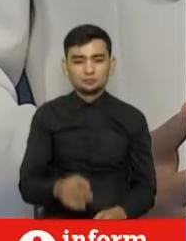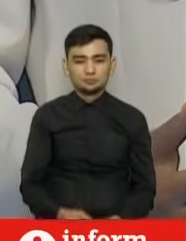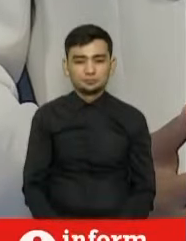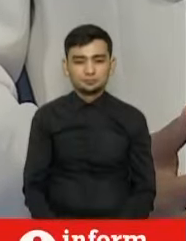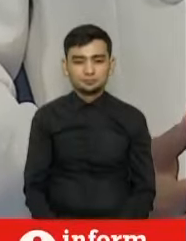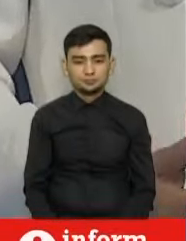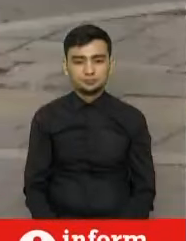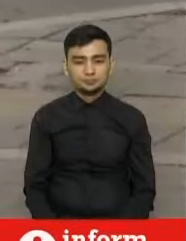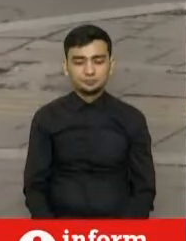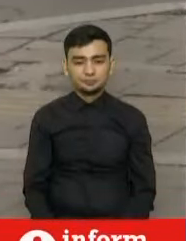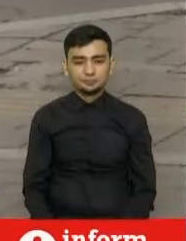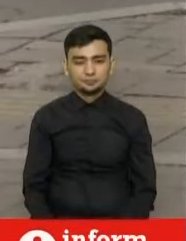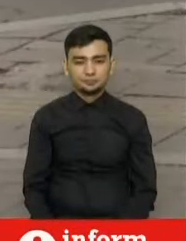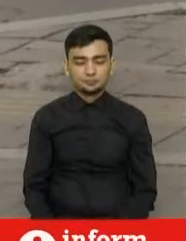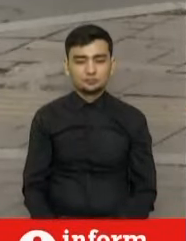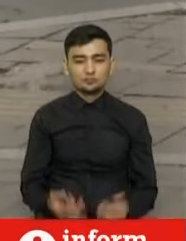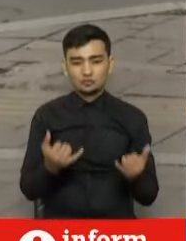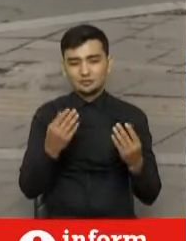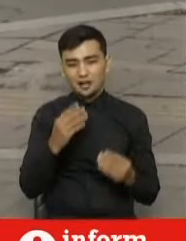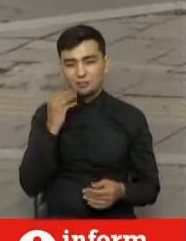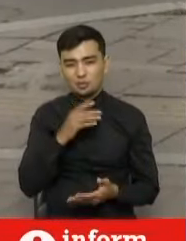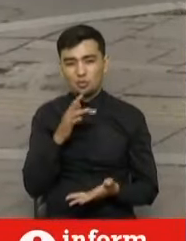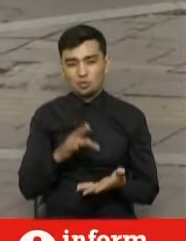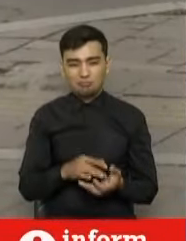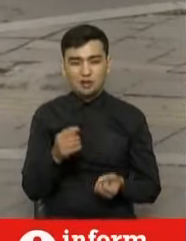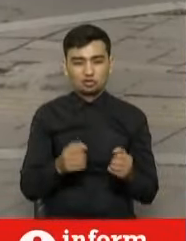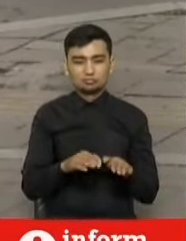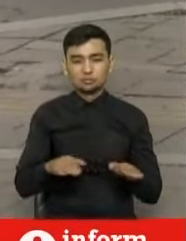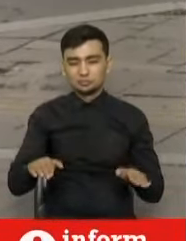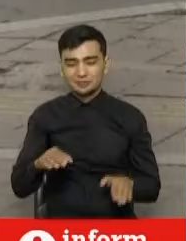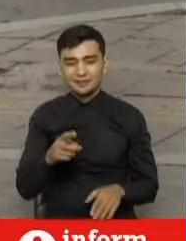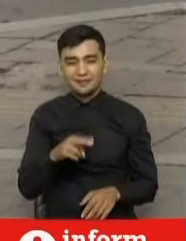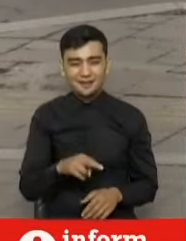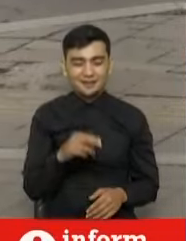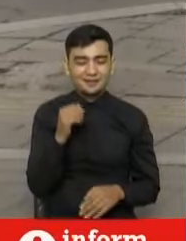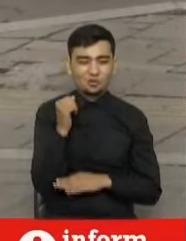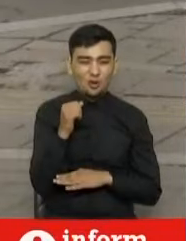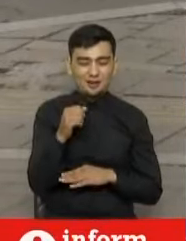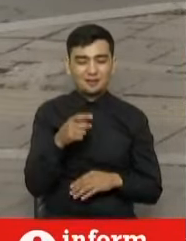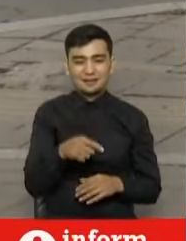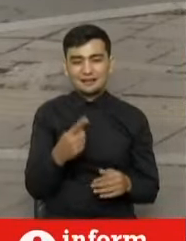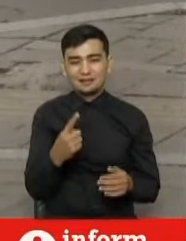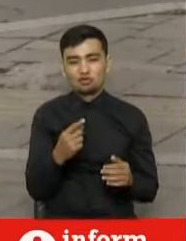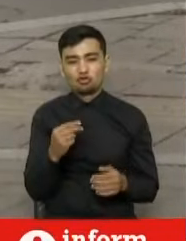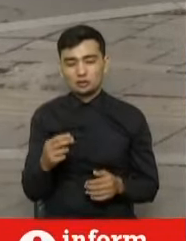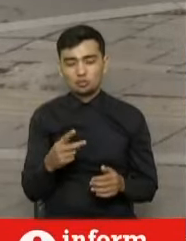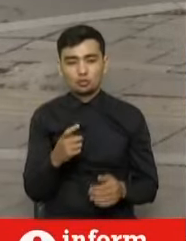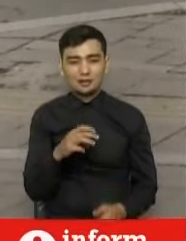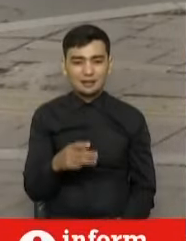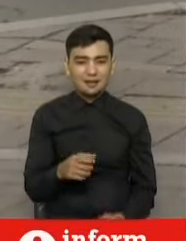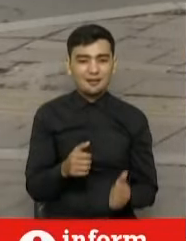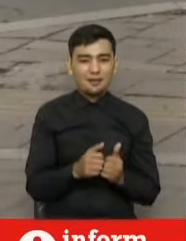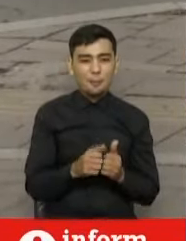көрді. Бүгінде Алматы қаласындағы автотұрақтардың бағасы сағатына 100 теңге, ал Көкбазар аумағында 150